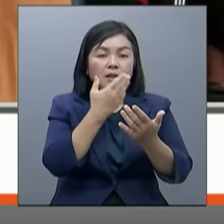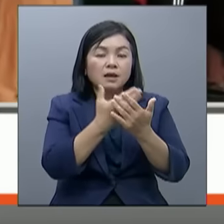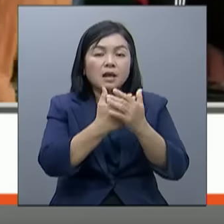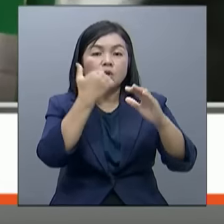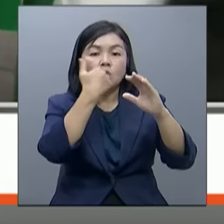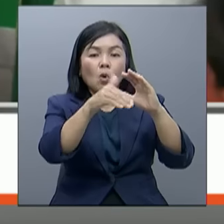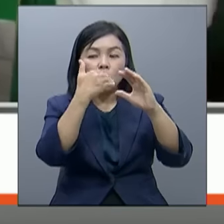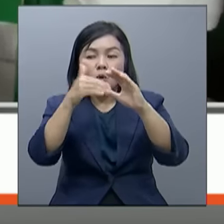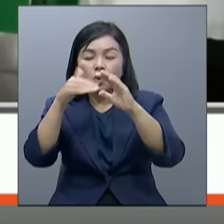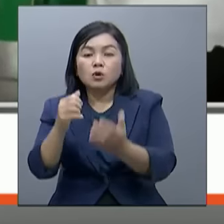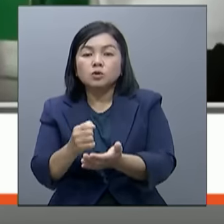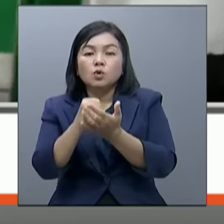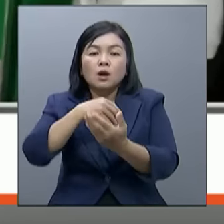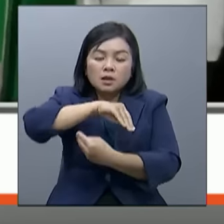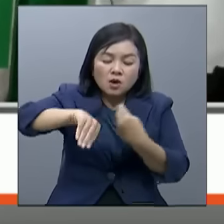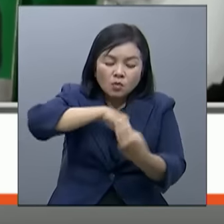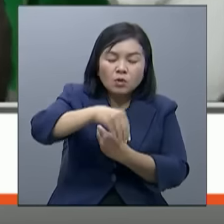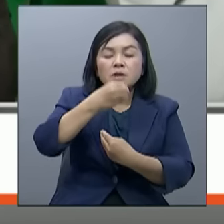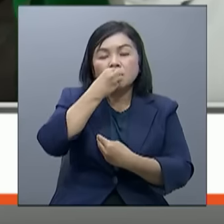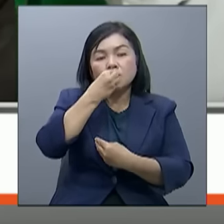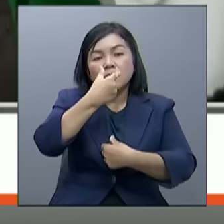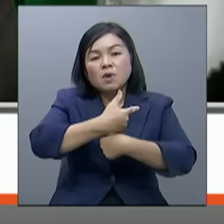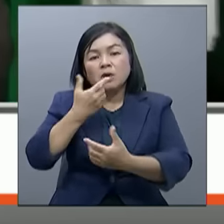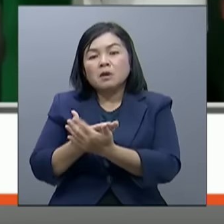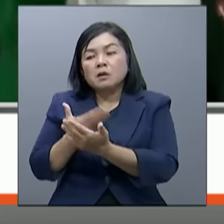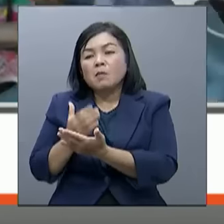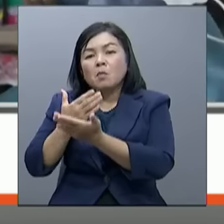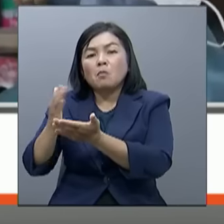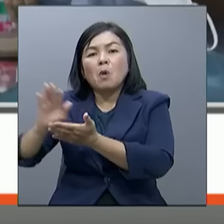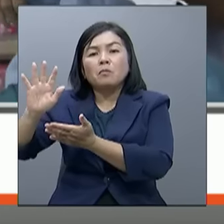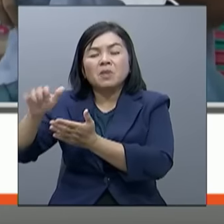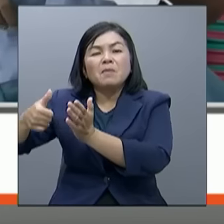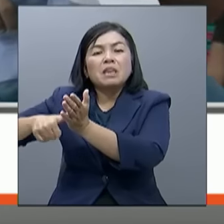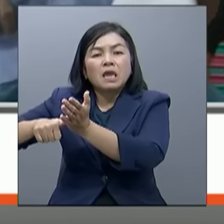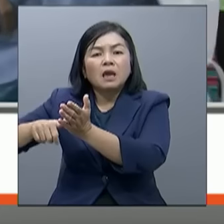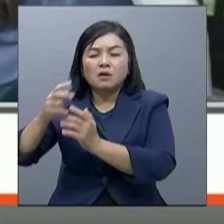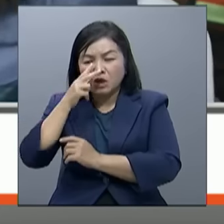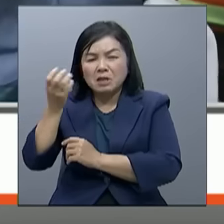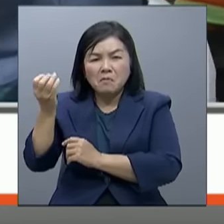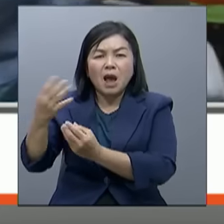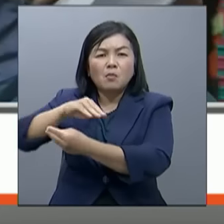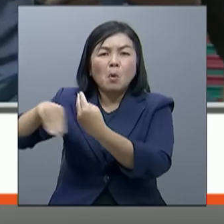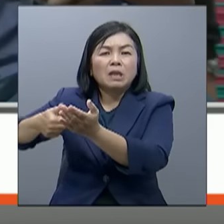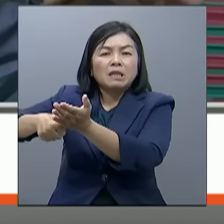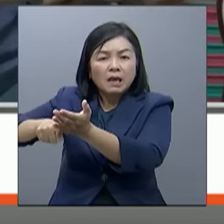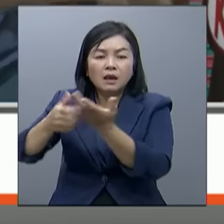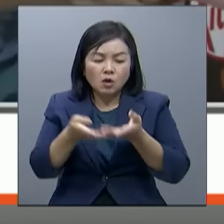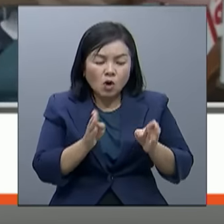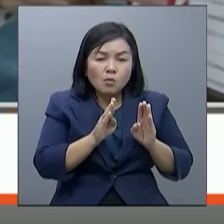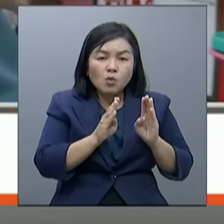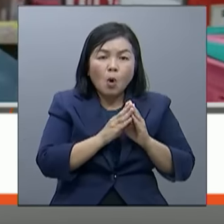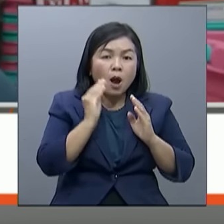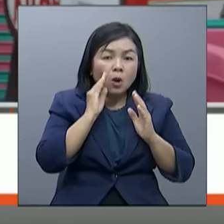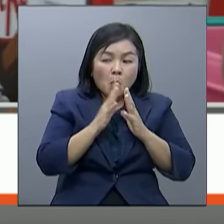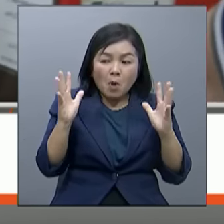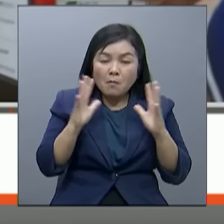วยบรรเทาค่าครองชีพจ่ายหนี้ซะมากกว่าข่าวก่อนหน้านี้ค่ะจะได้เห็นว่าในครอบครัวหนึ่งที่มีผู้ได้รับสิทธิ์หลายค